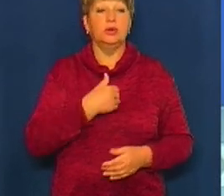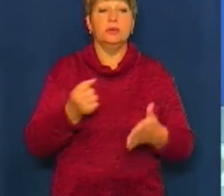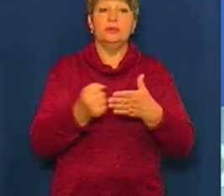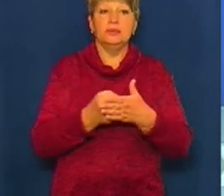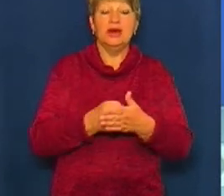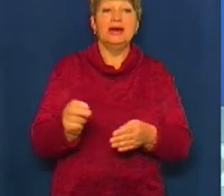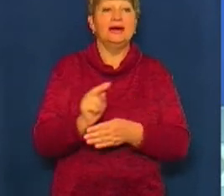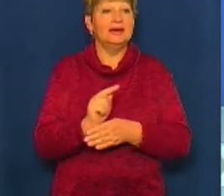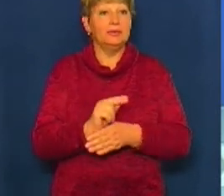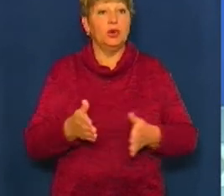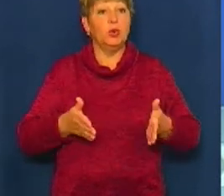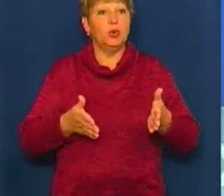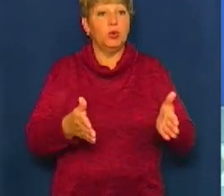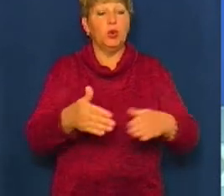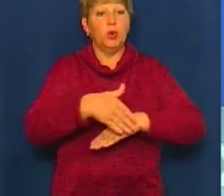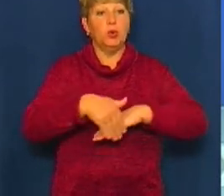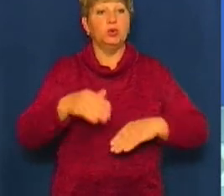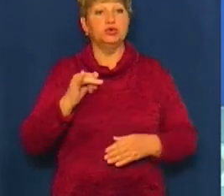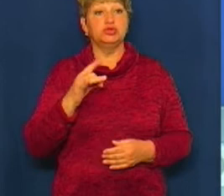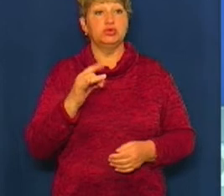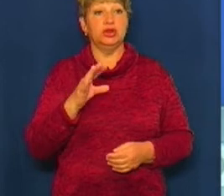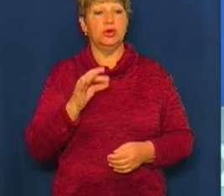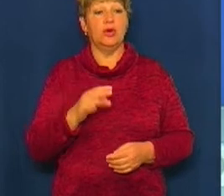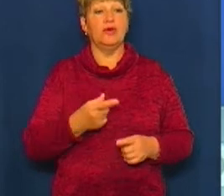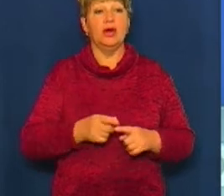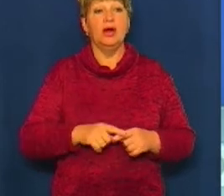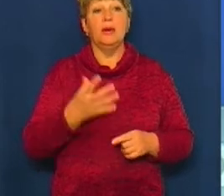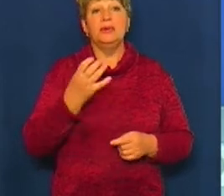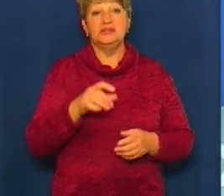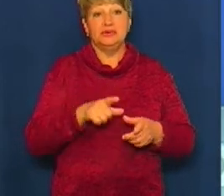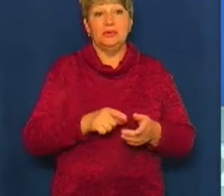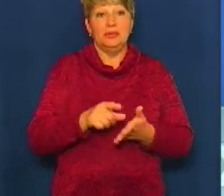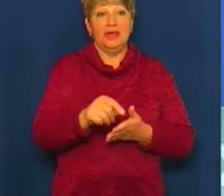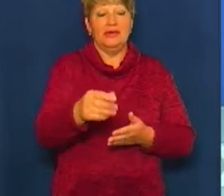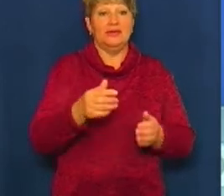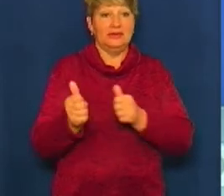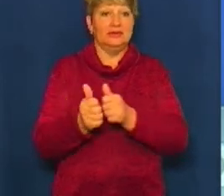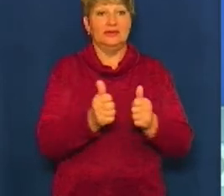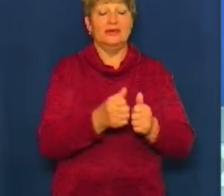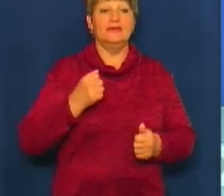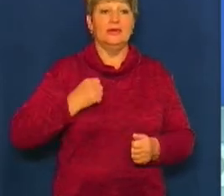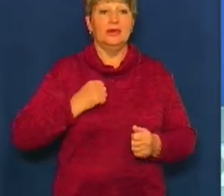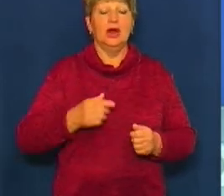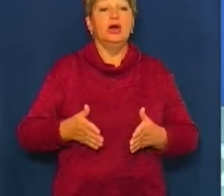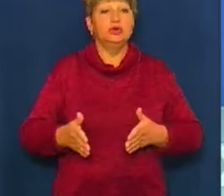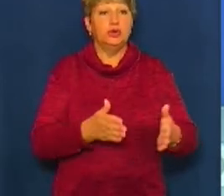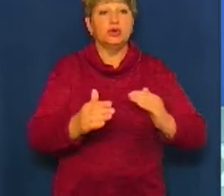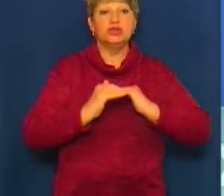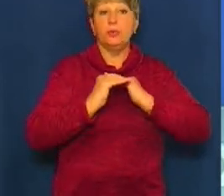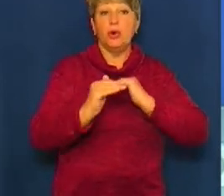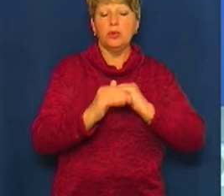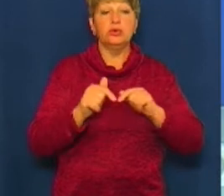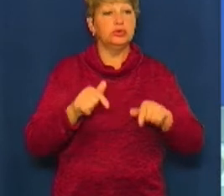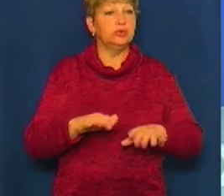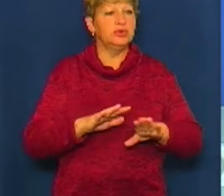ремонту ділянки вулиці Сурікова завдовжки у 0,5 кілометра біля військової частини. Дорожнє покриття, як додав чоловік, тут не ремонтували